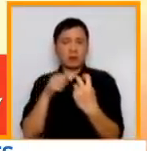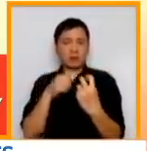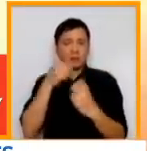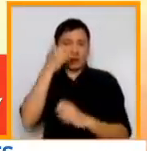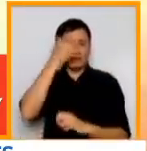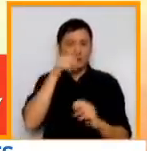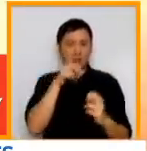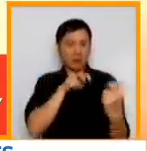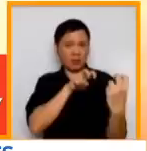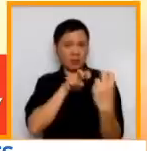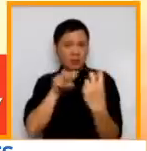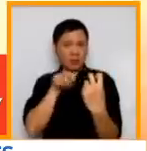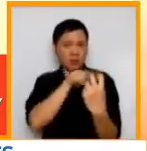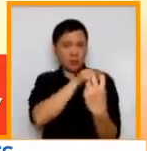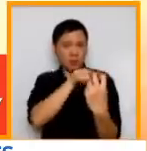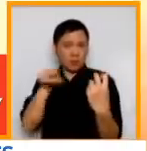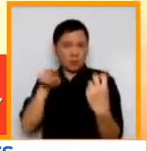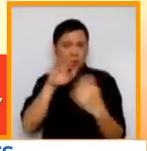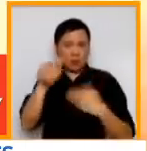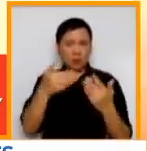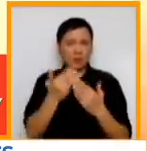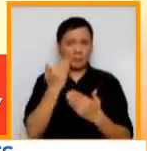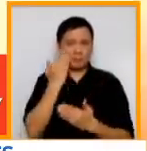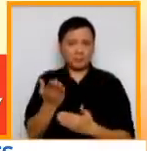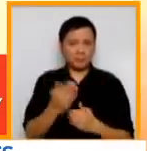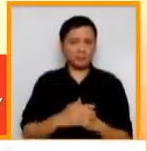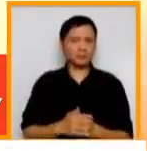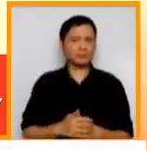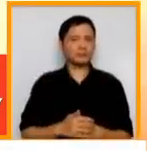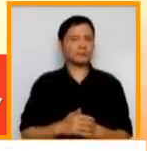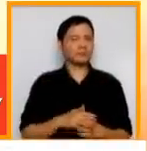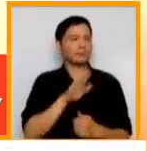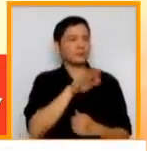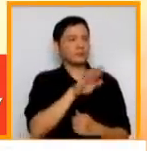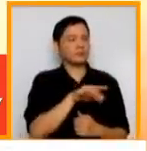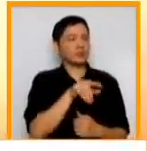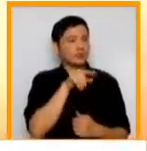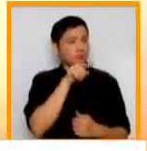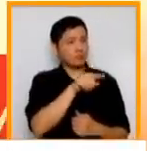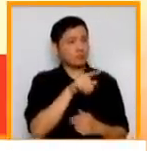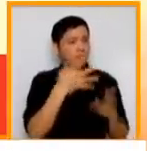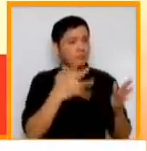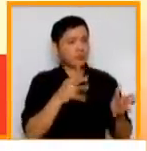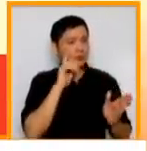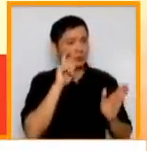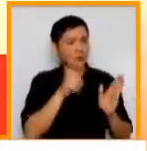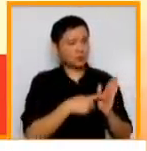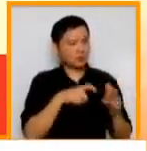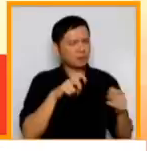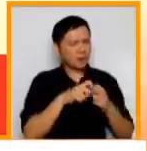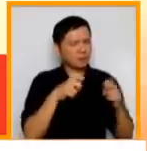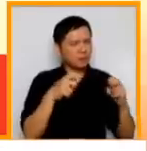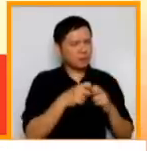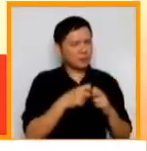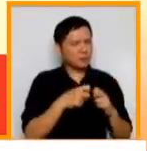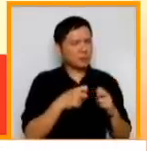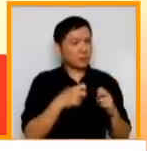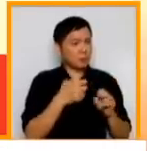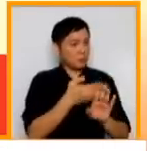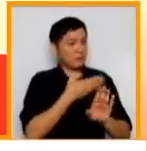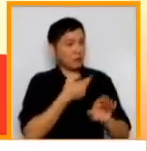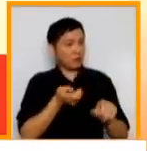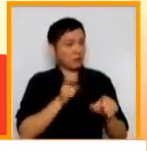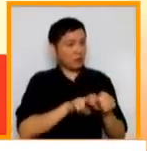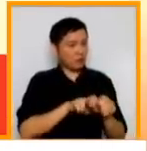Meron ba kayo, sir, napansin ng problema bago pa kayo, kumbaga, habang nandoon pa kayo nakasakay sa C-130,